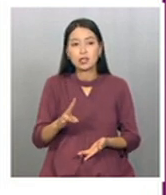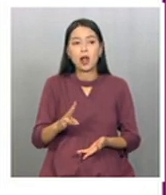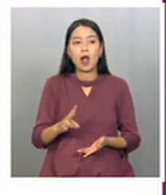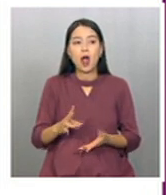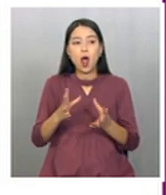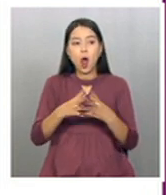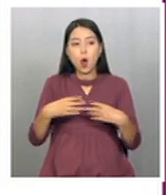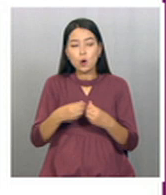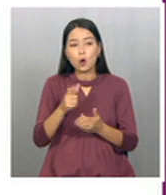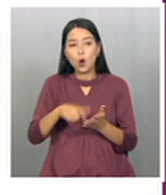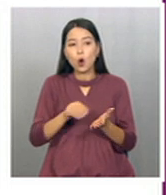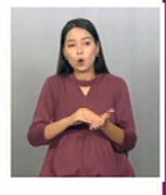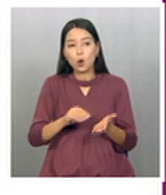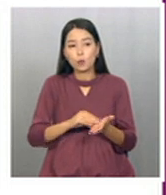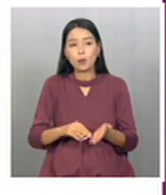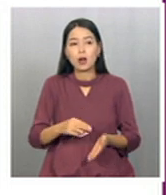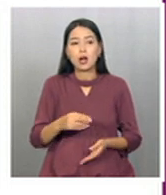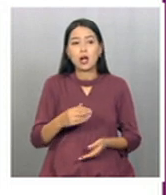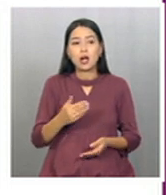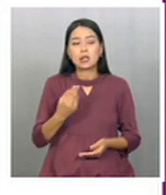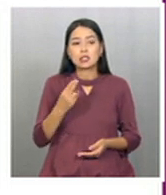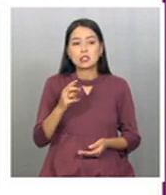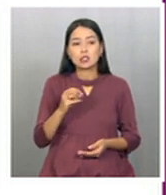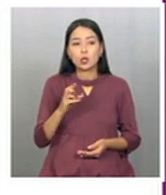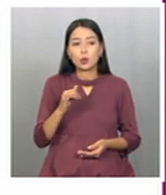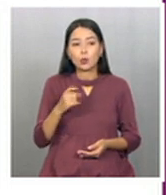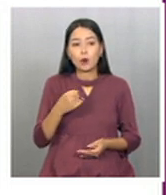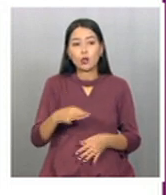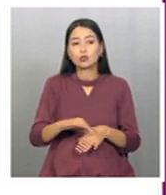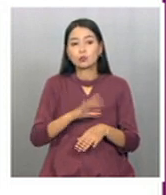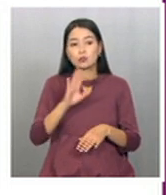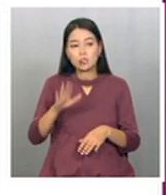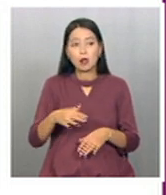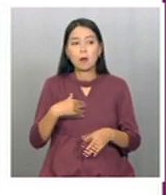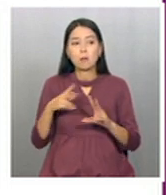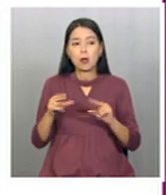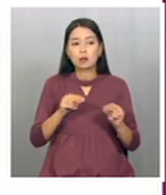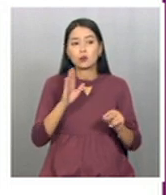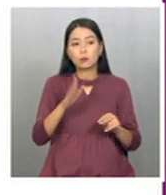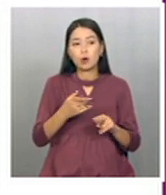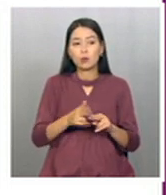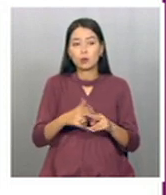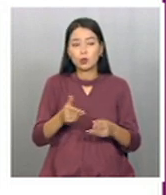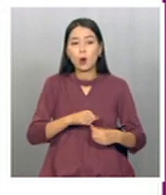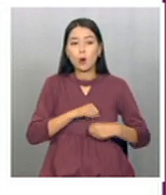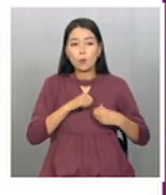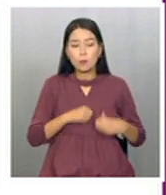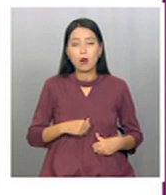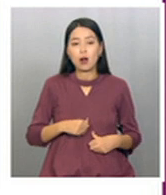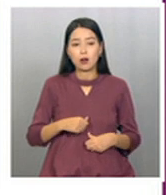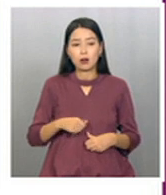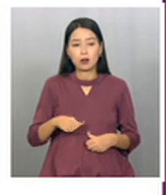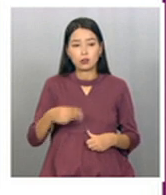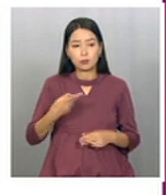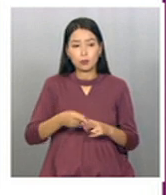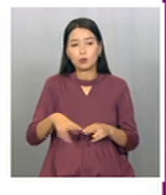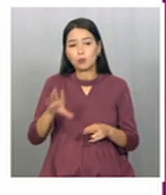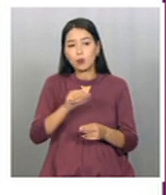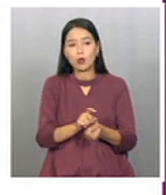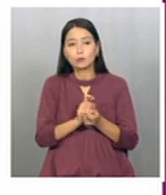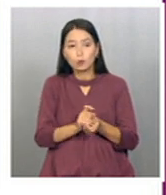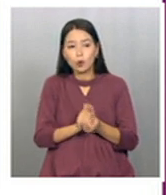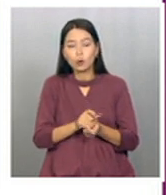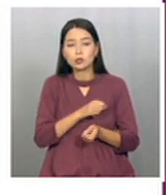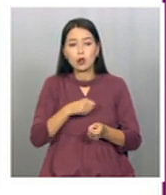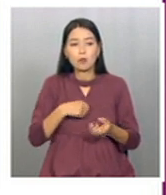шықсам, бақытты боламын деген сөздері махаббаты үшін күрескен, өз еркі өзінде болмай, байлаулы жандай